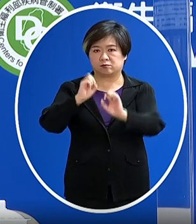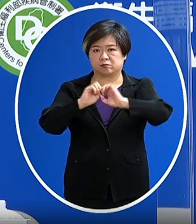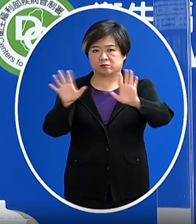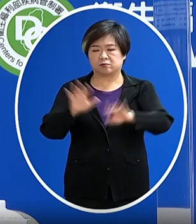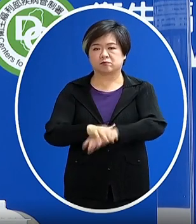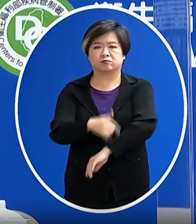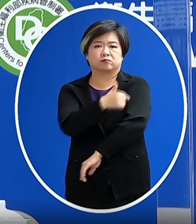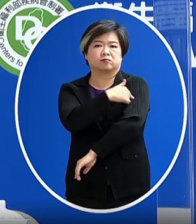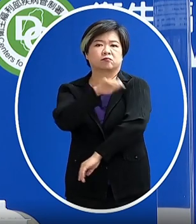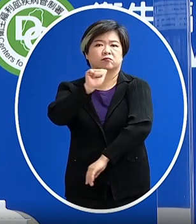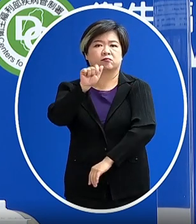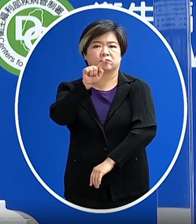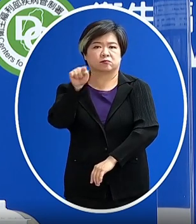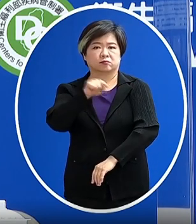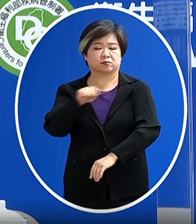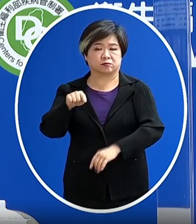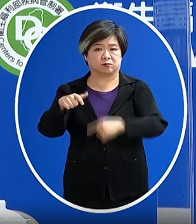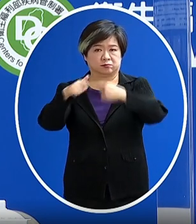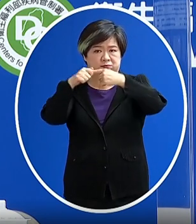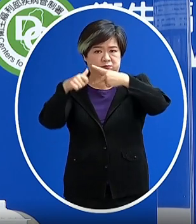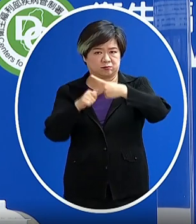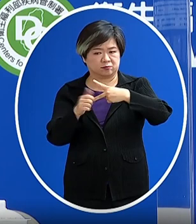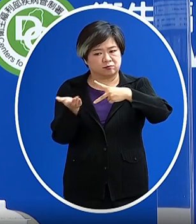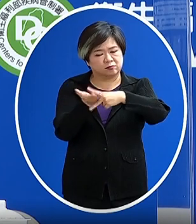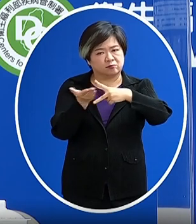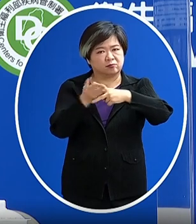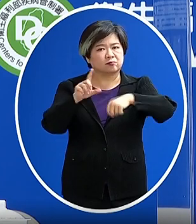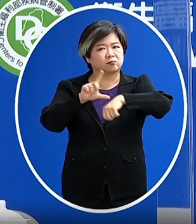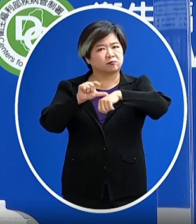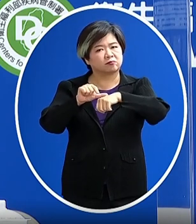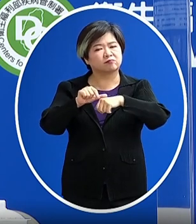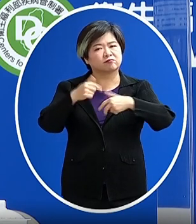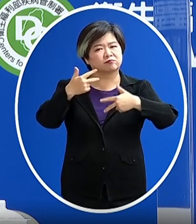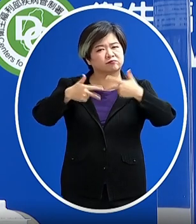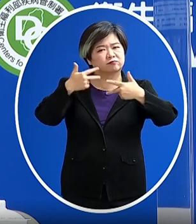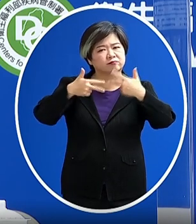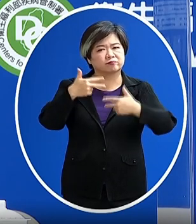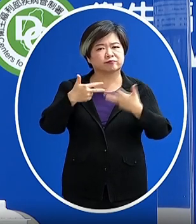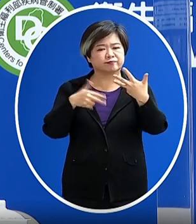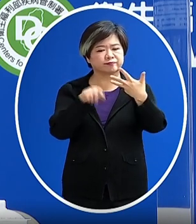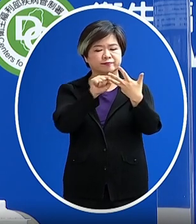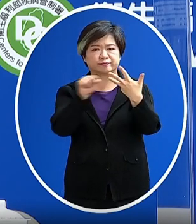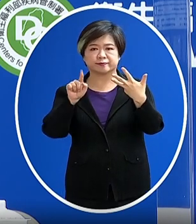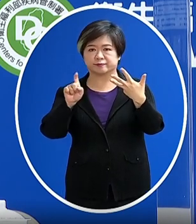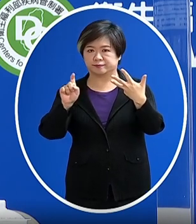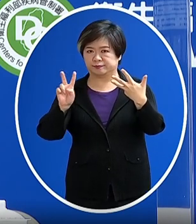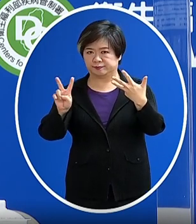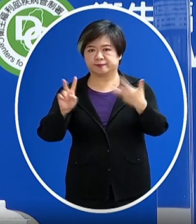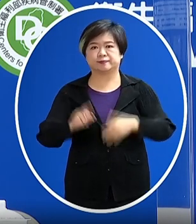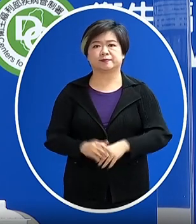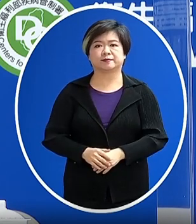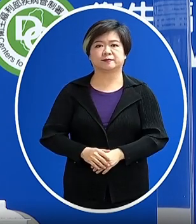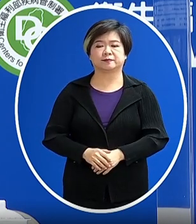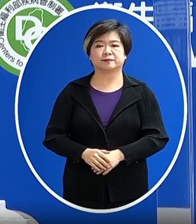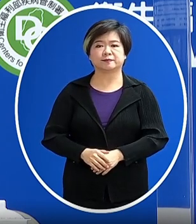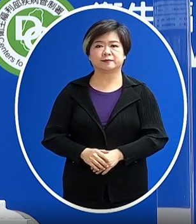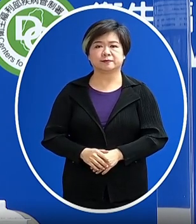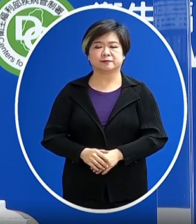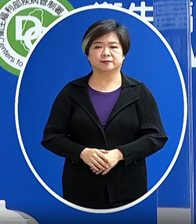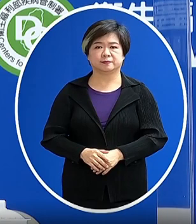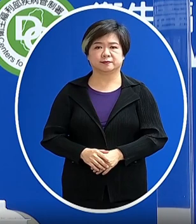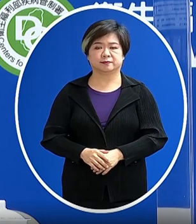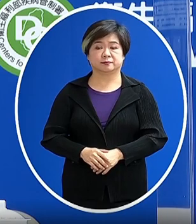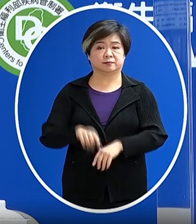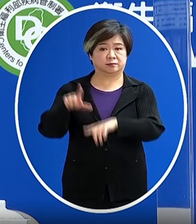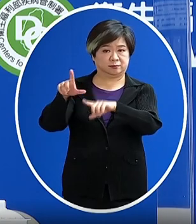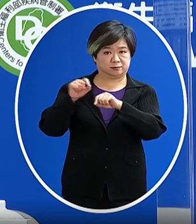的疫苗接种建议，第一剂、第二剂间隔为8到12周。啊，8到12周，这一个是根据哈